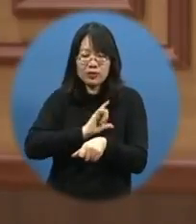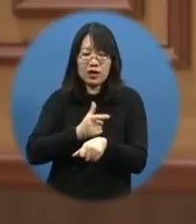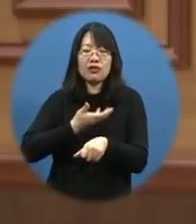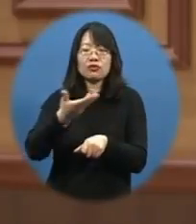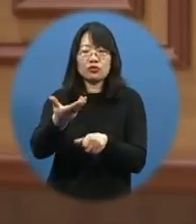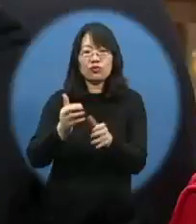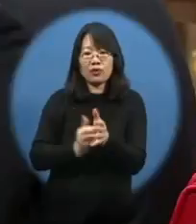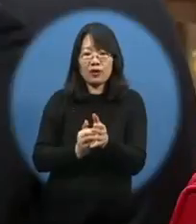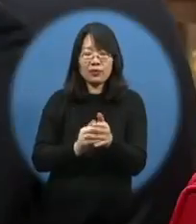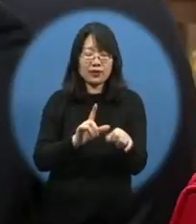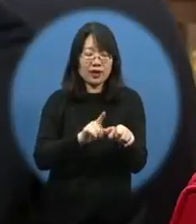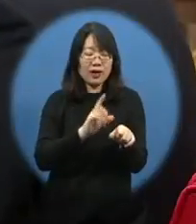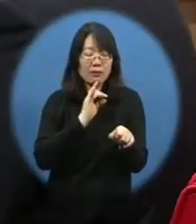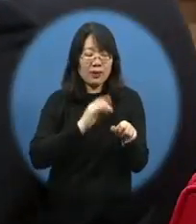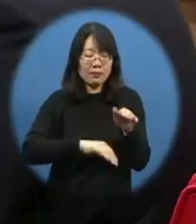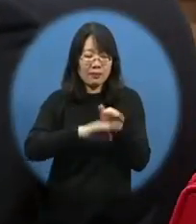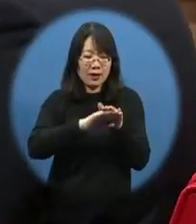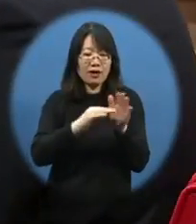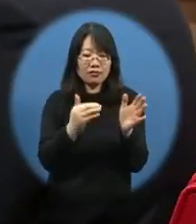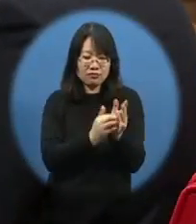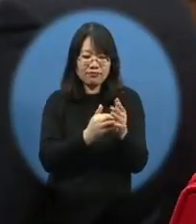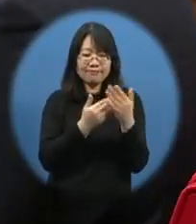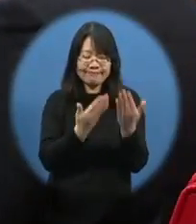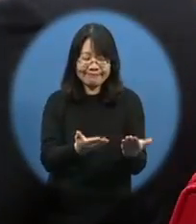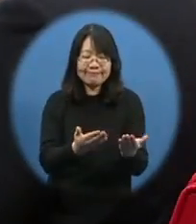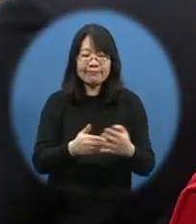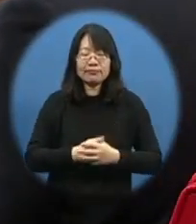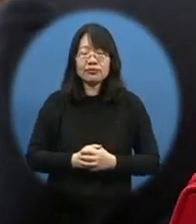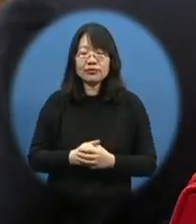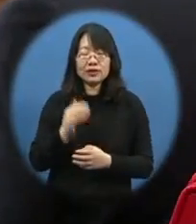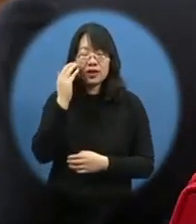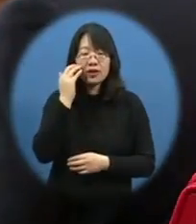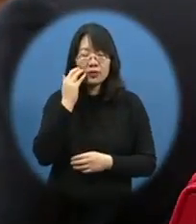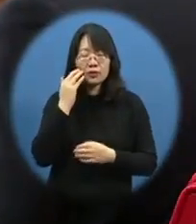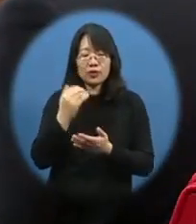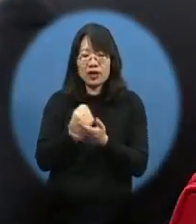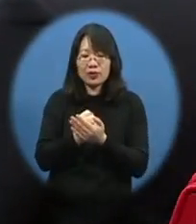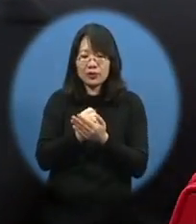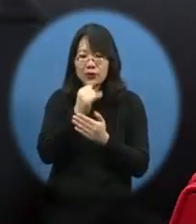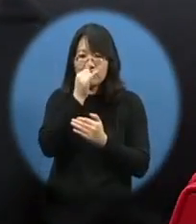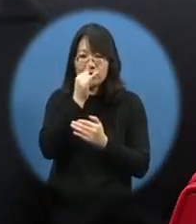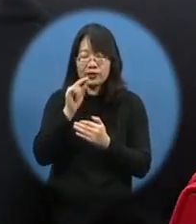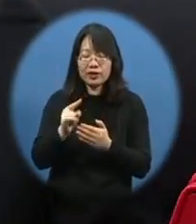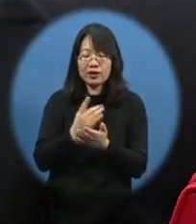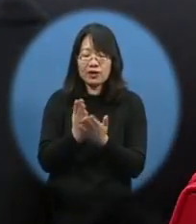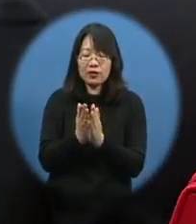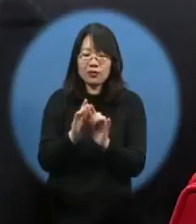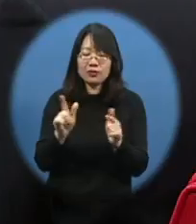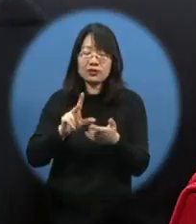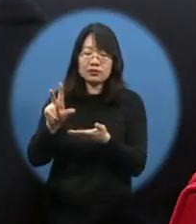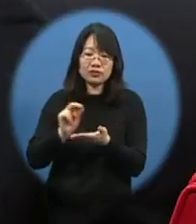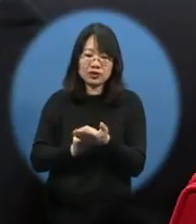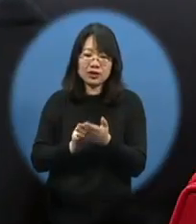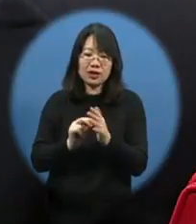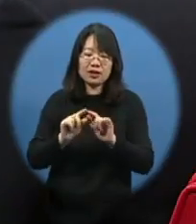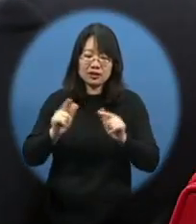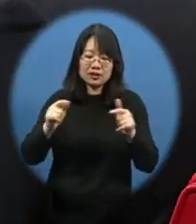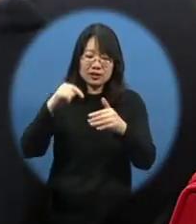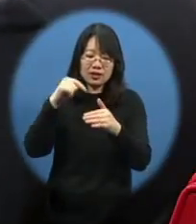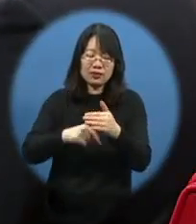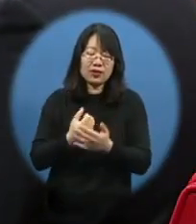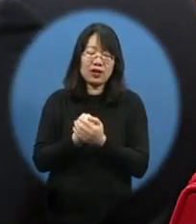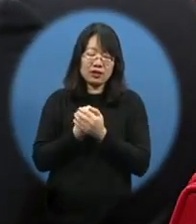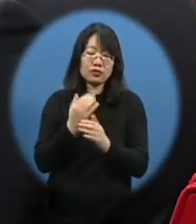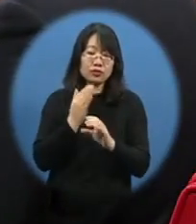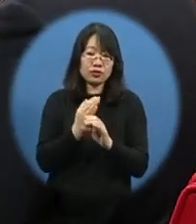자격증을 줘버립니다. 시간만 채우면 그냥 준다? 주는 얘기죠. 아. 그것이 이제 우리 학교가 가지고 있는 여러 가지 문제점을 내부적으로